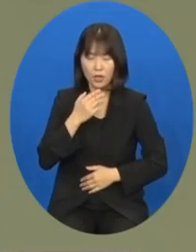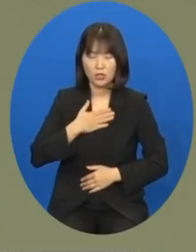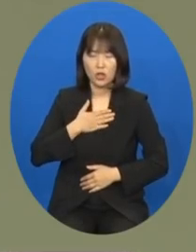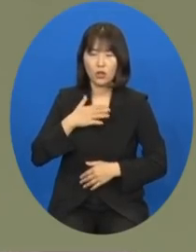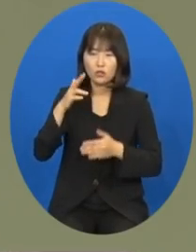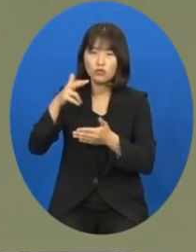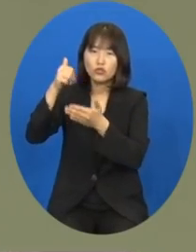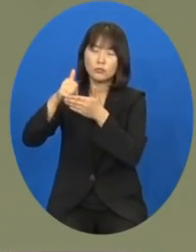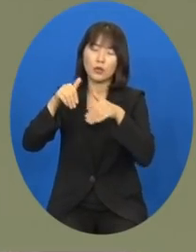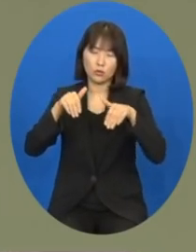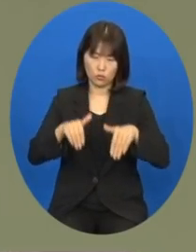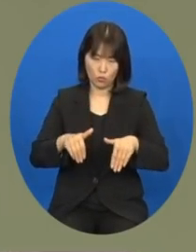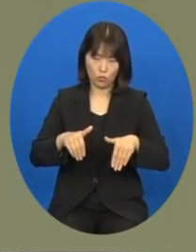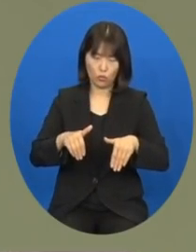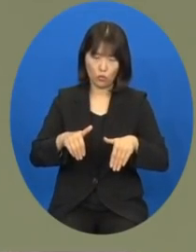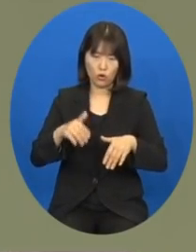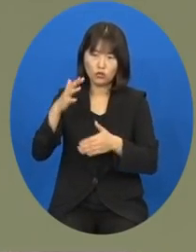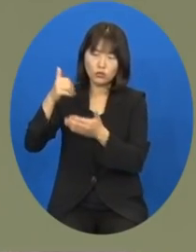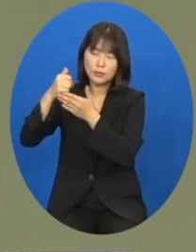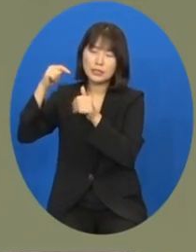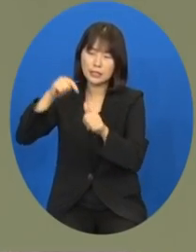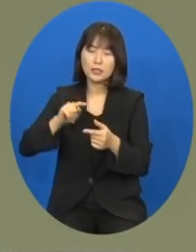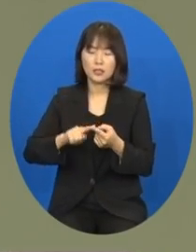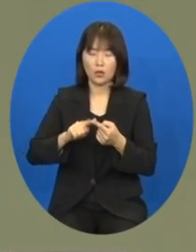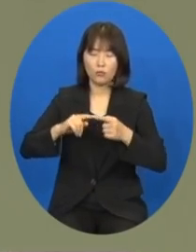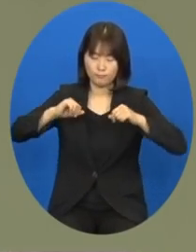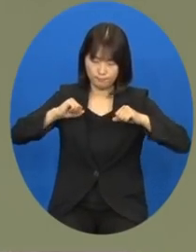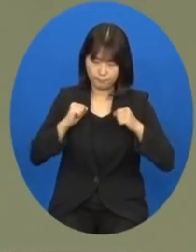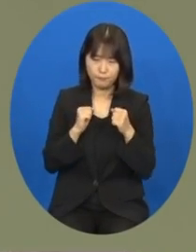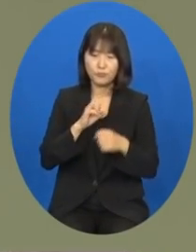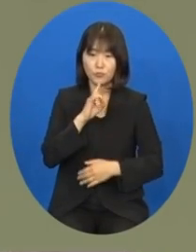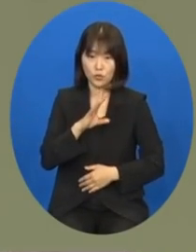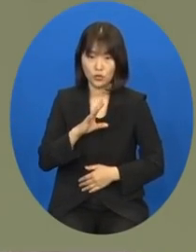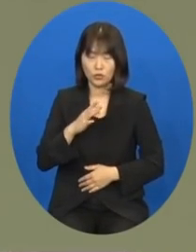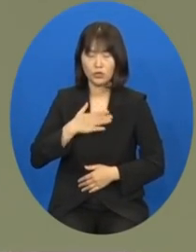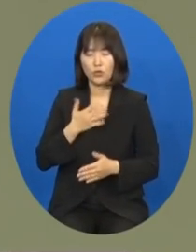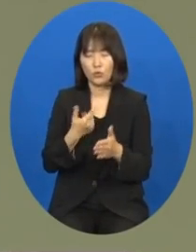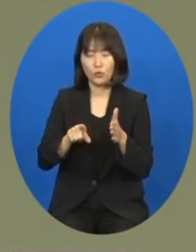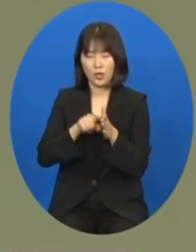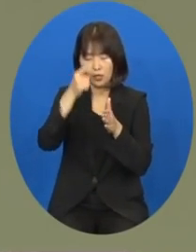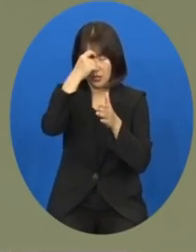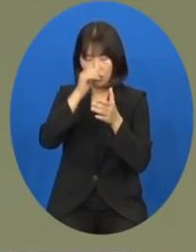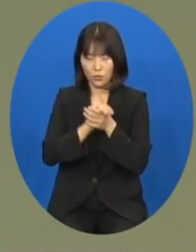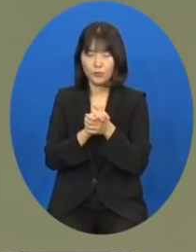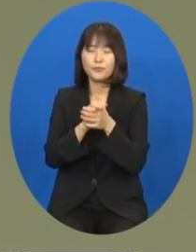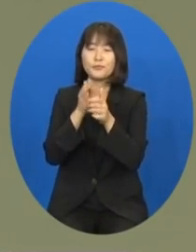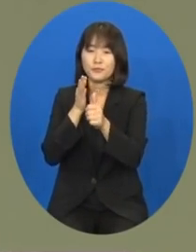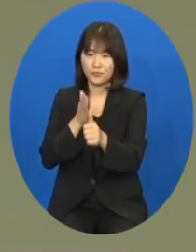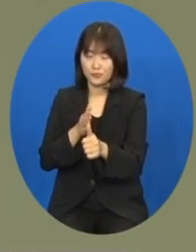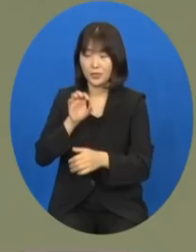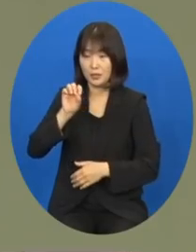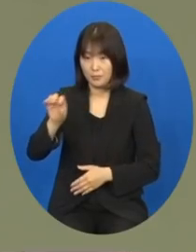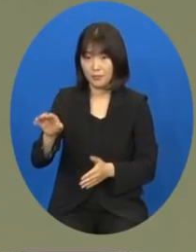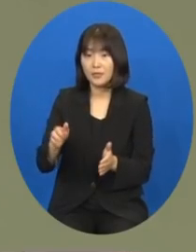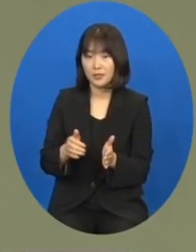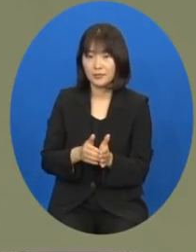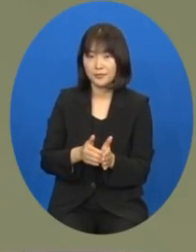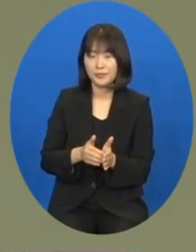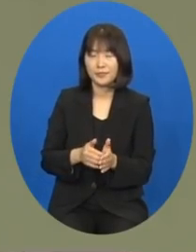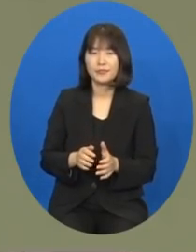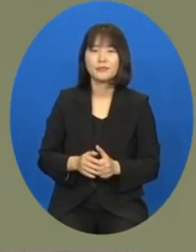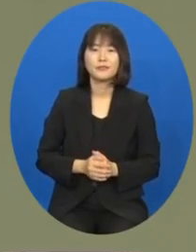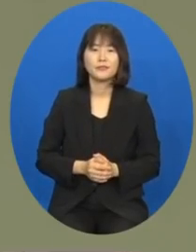예쁜 그 이상도 이하도 아닙니다 저를 위해서 기도해 주십시오 여러분 우리가 말씀을 떠나